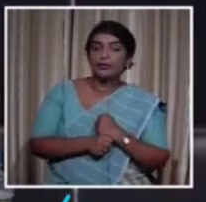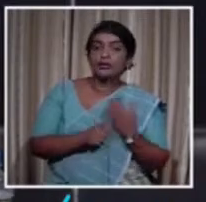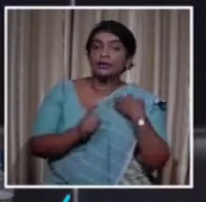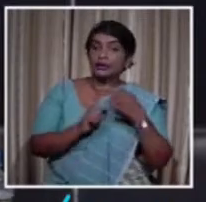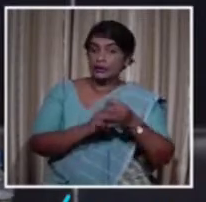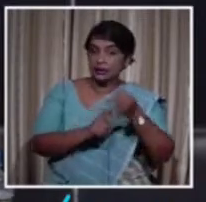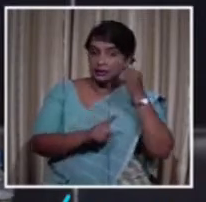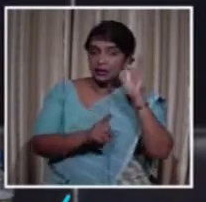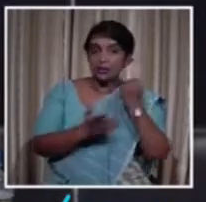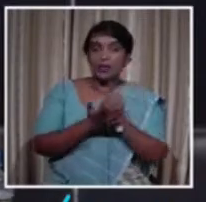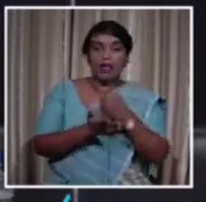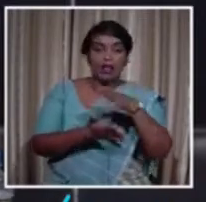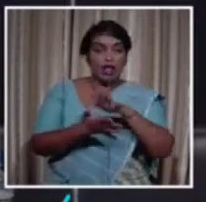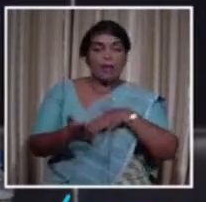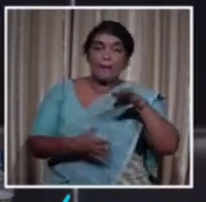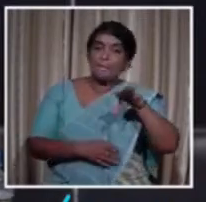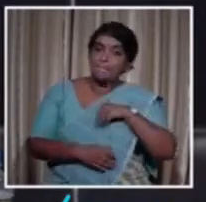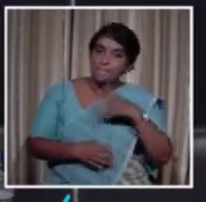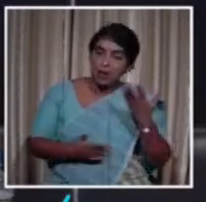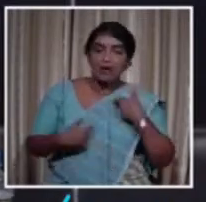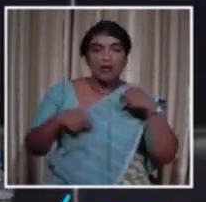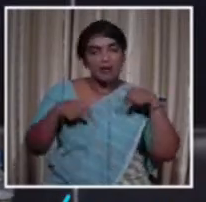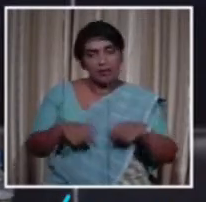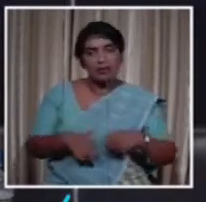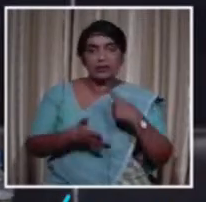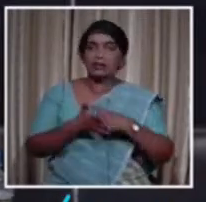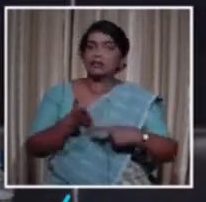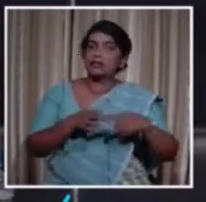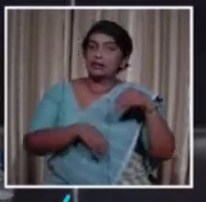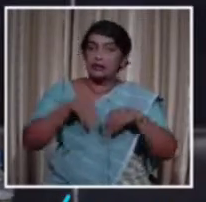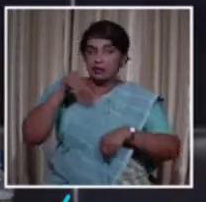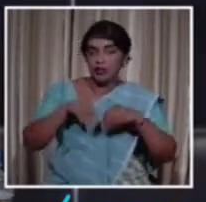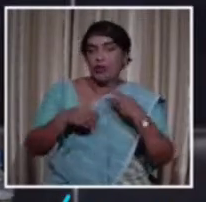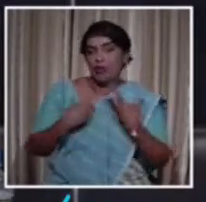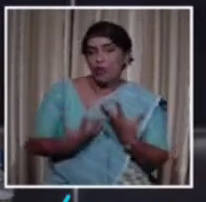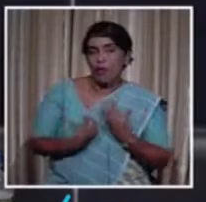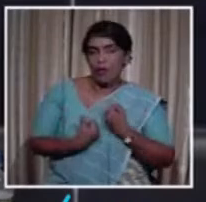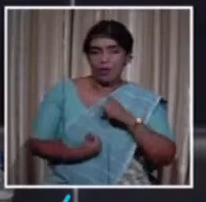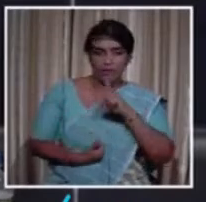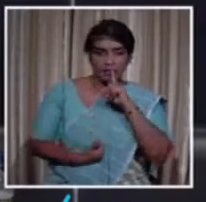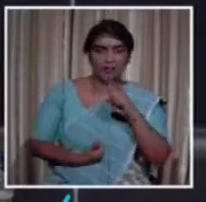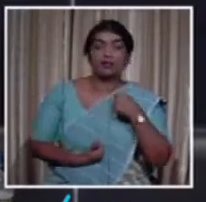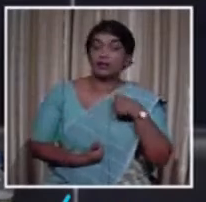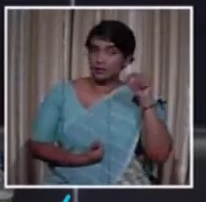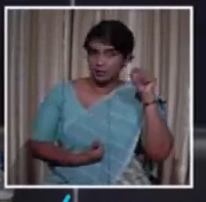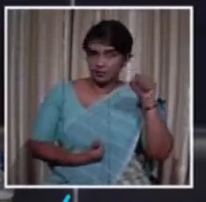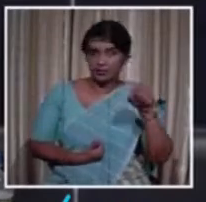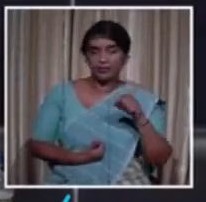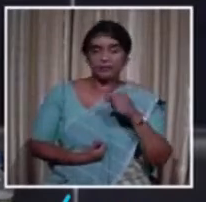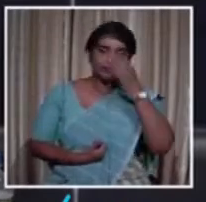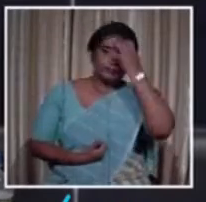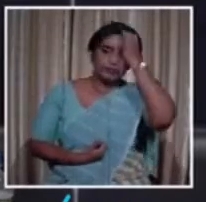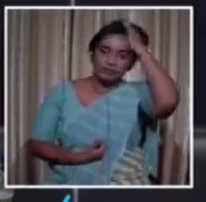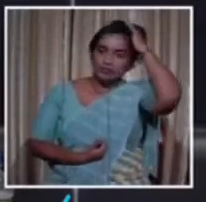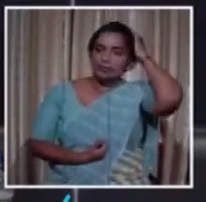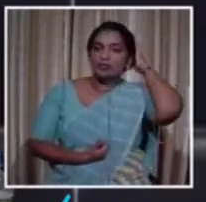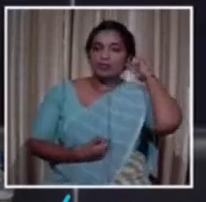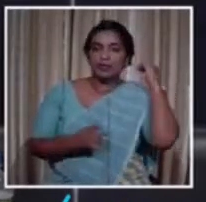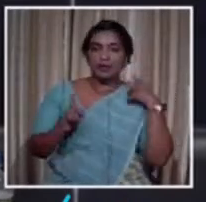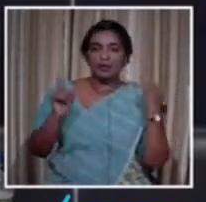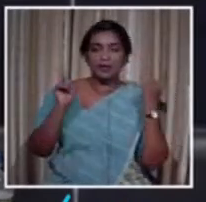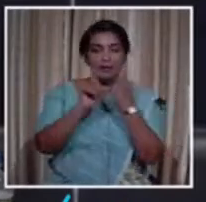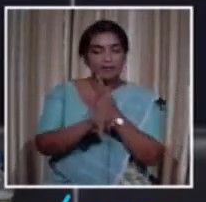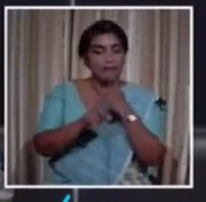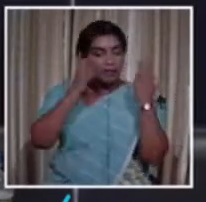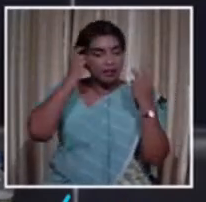ජනාධිපතිගේ ලිපිය පිළිගත්තේ නැති වුණත් මේ සතියේ කොහොම හරි ඡන්දයක් තියන්න උවමනයි කියලා මං එතුමාට කිව්වා පිළ මාඩු කරෑම් පස්සේ